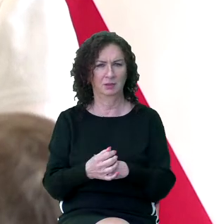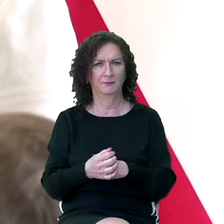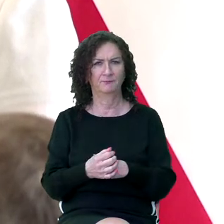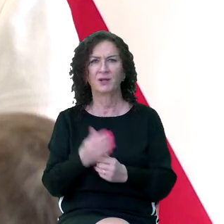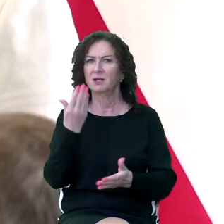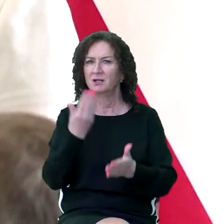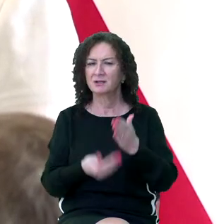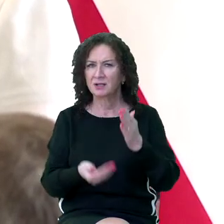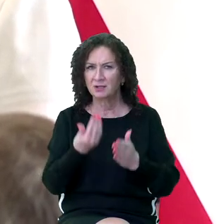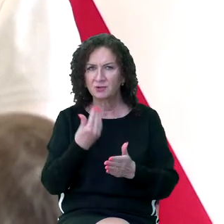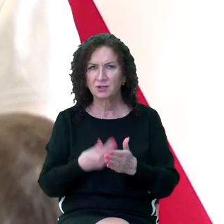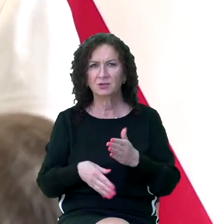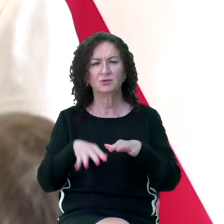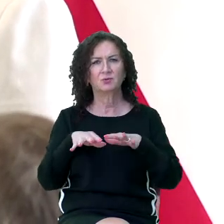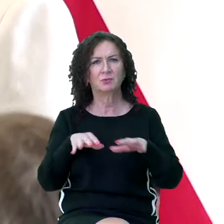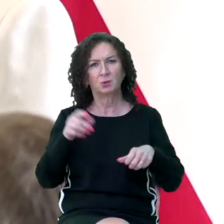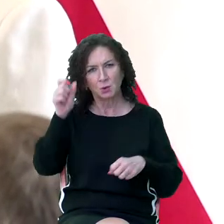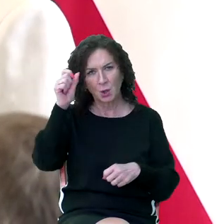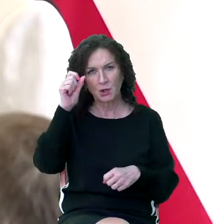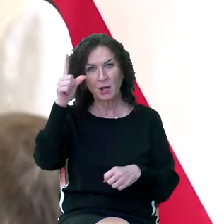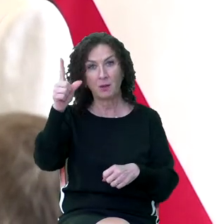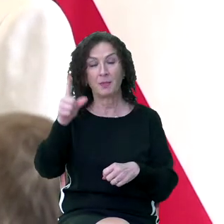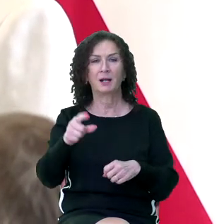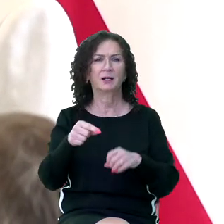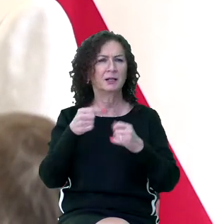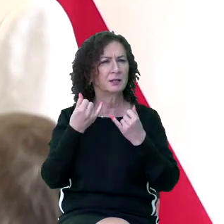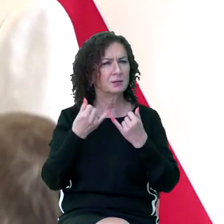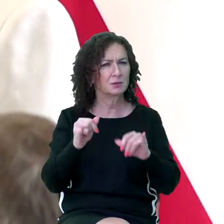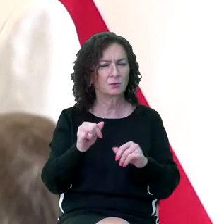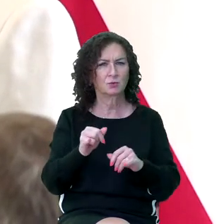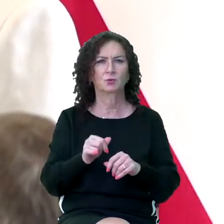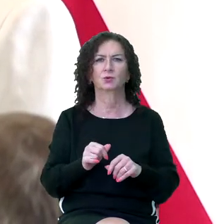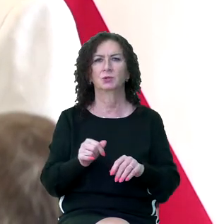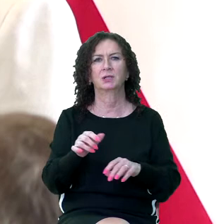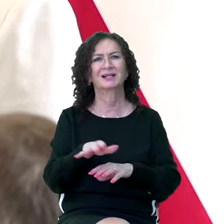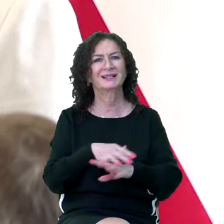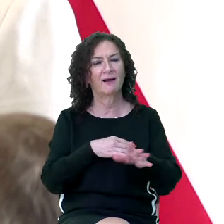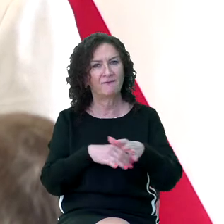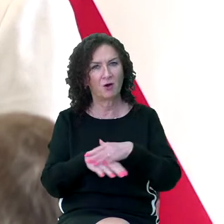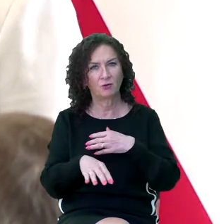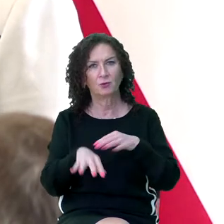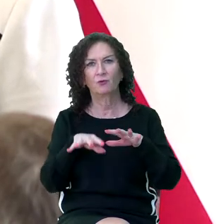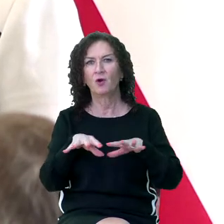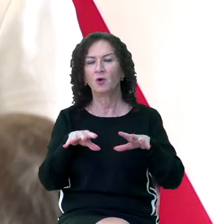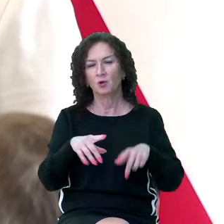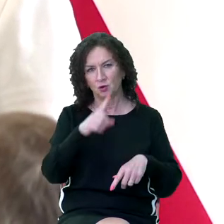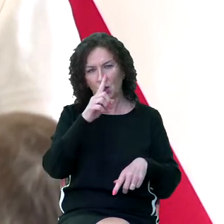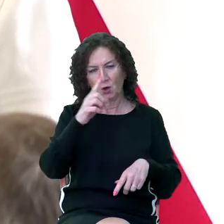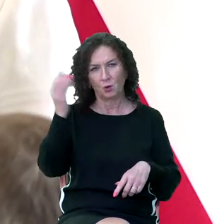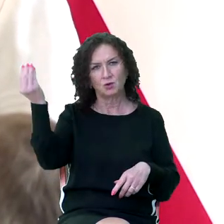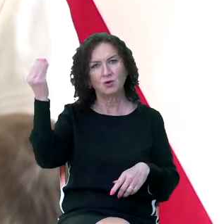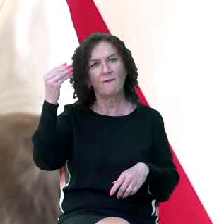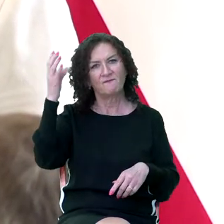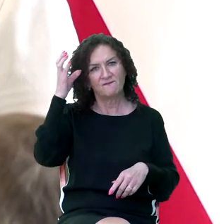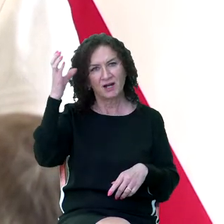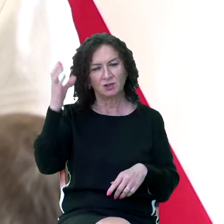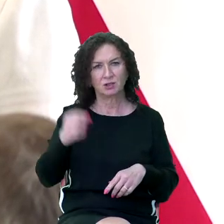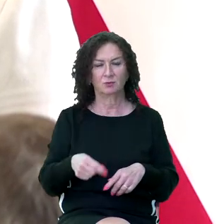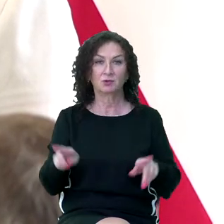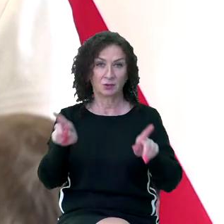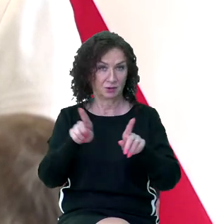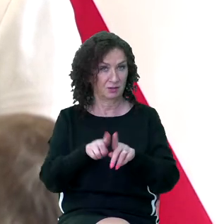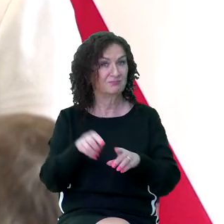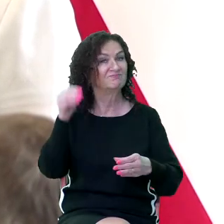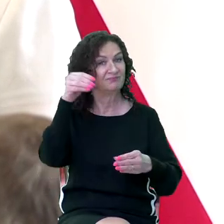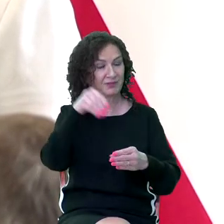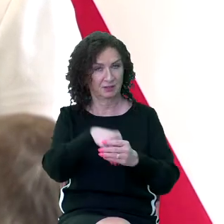wielu zawodów, bardzo wielu ludzi wykształconych, w tym również pracowników służby cywilnej. Ich liczba